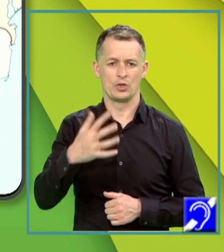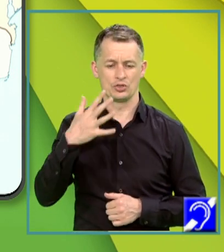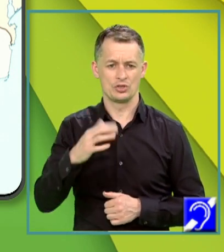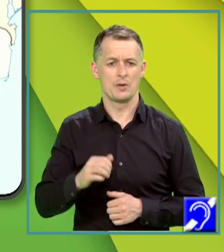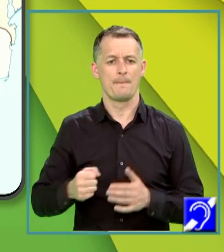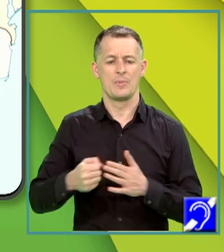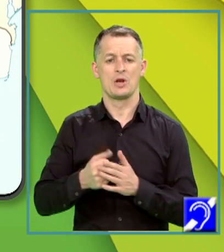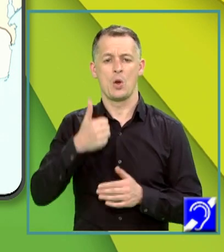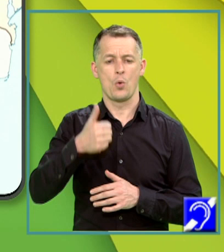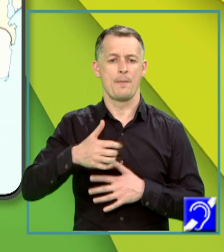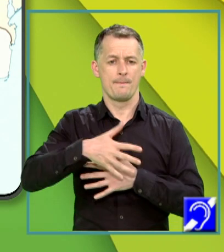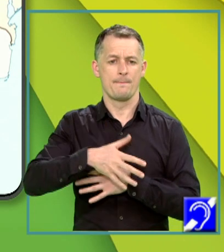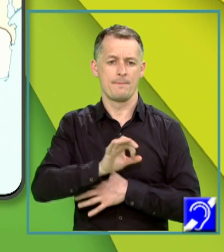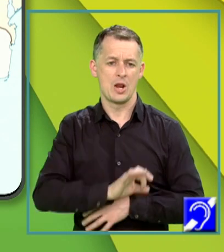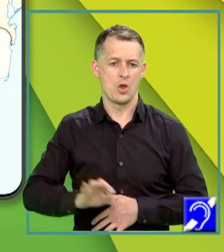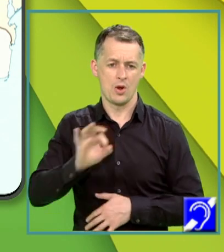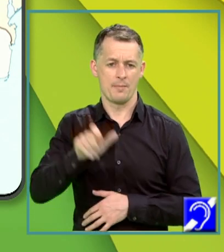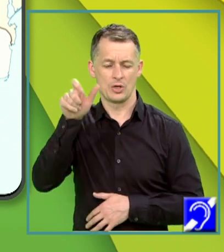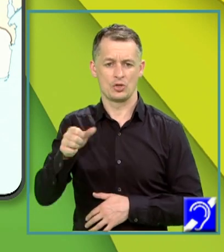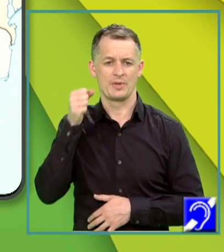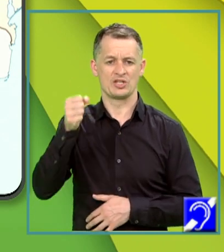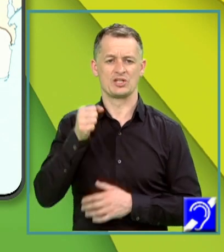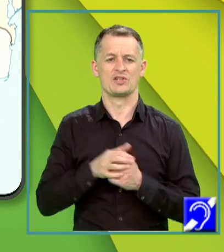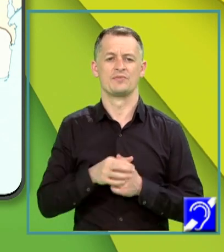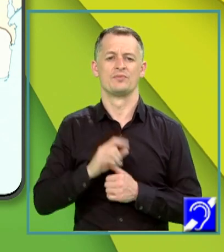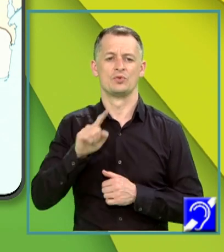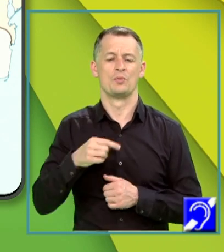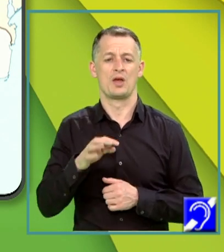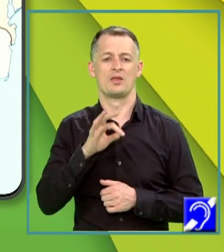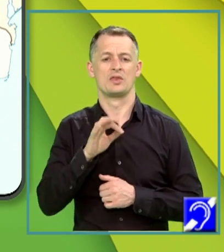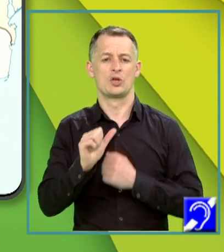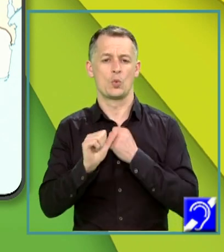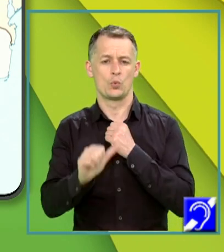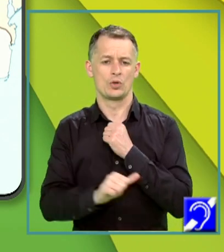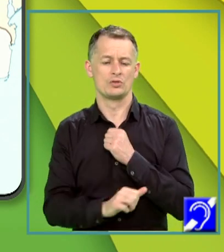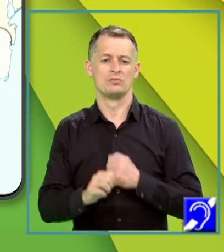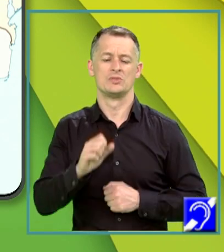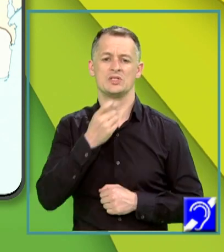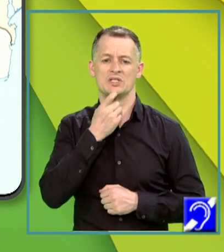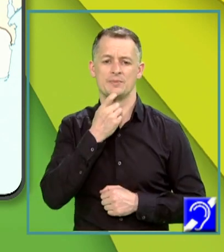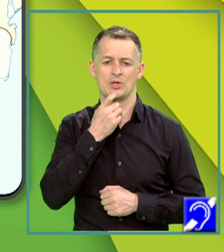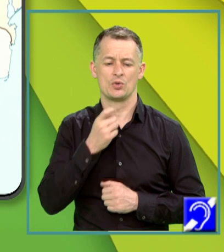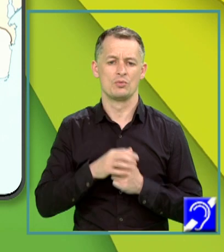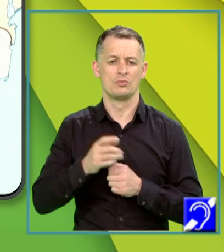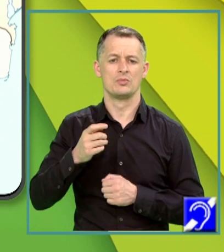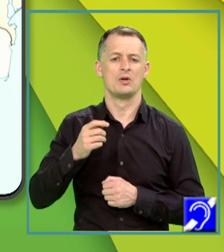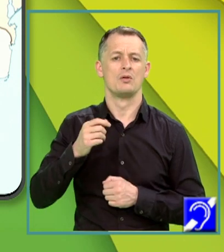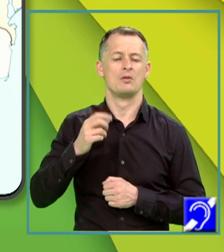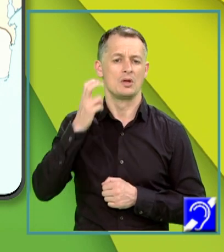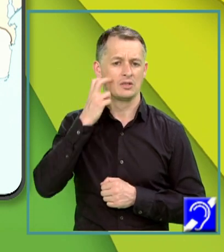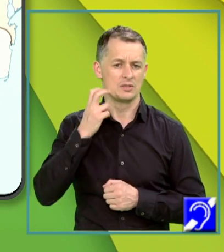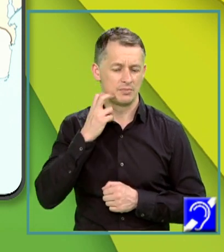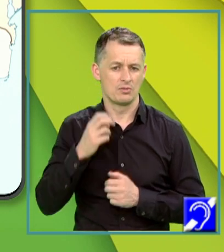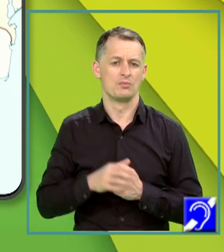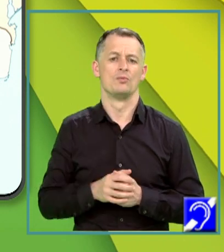un milion de pasageri urmat de aeroporturile Târgu Mureș Sibiu Craiova Bacău și